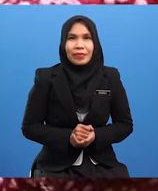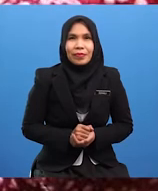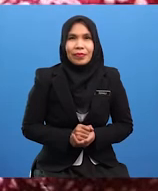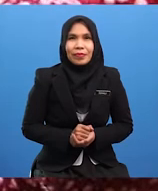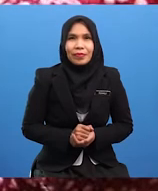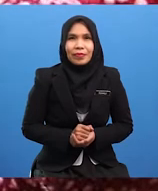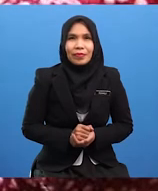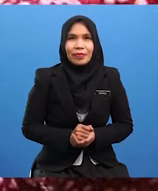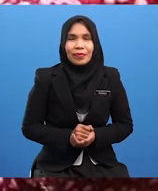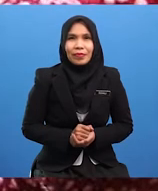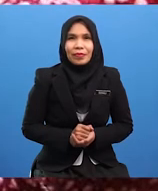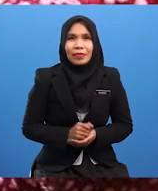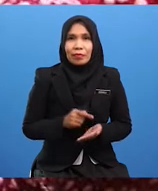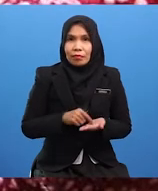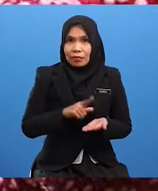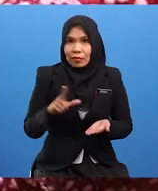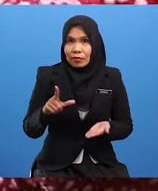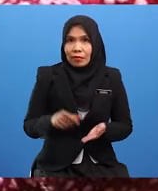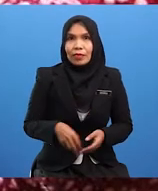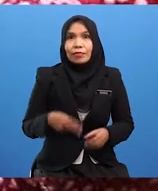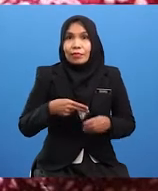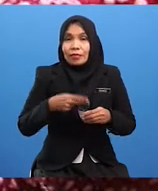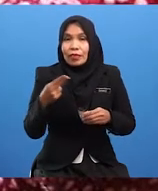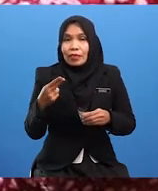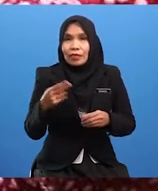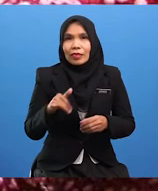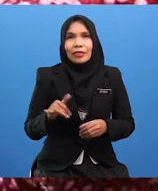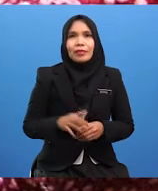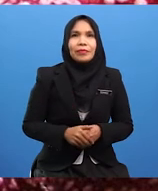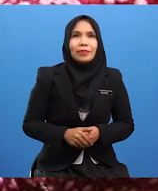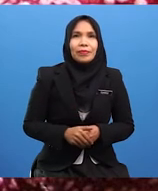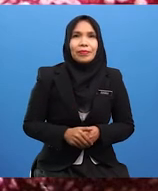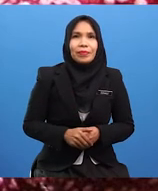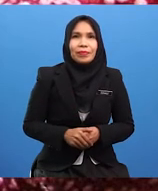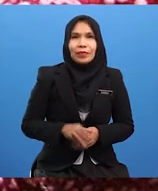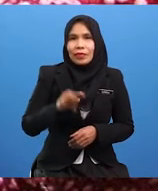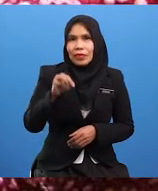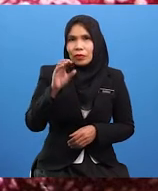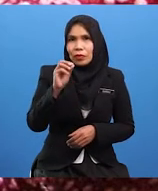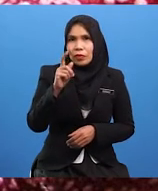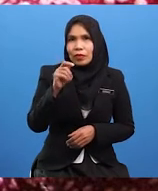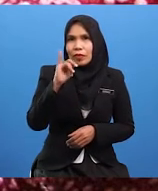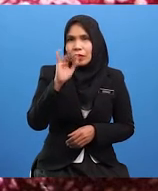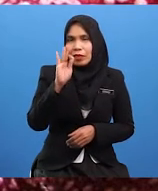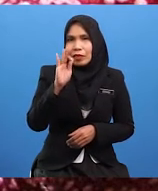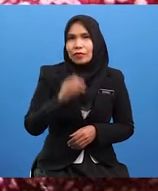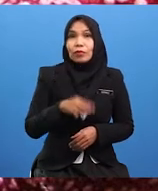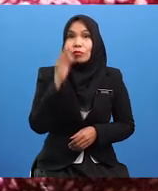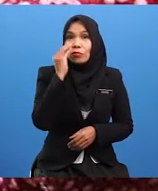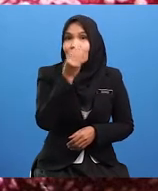13. Nah, inilah hasilnya. Cetakan timbulan motif bunga refleksia. Cantik